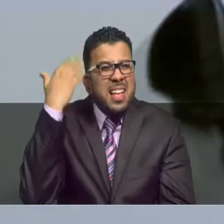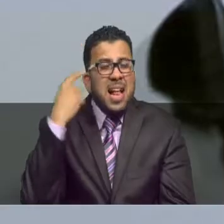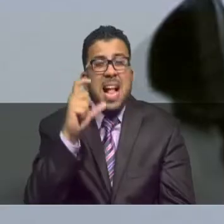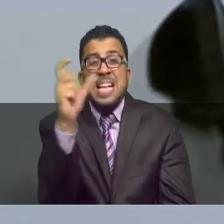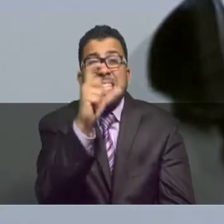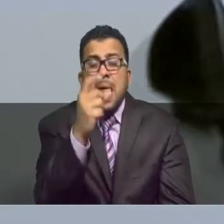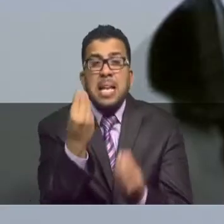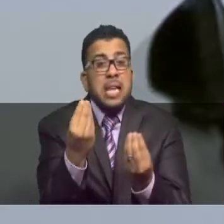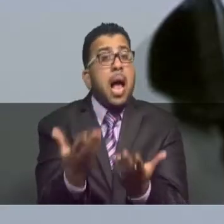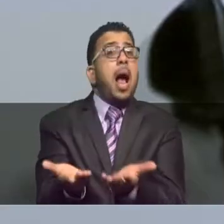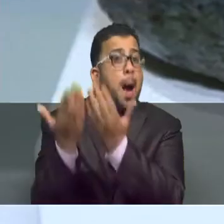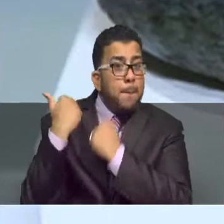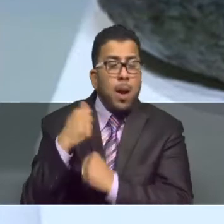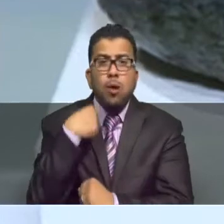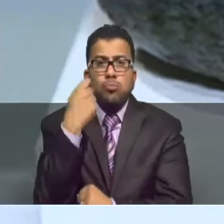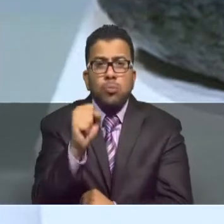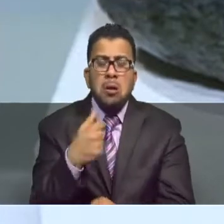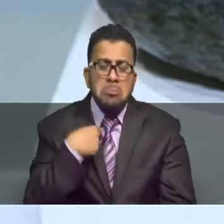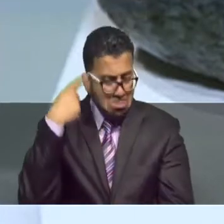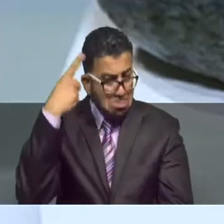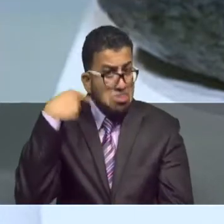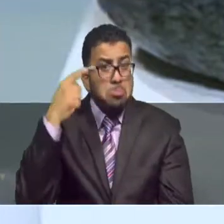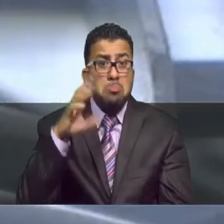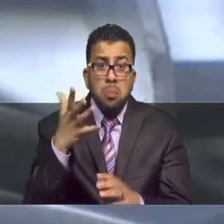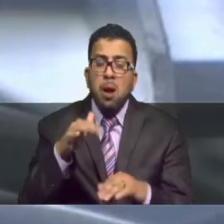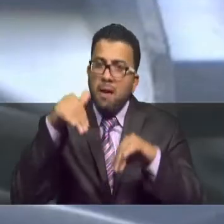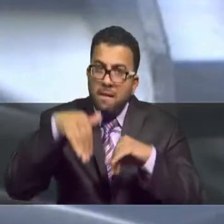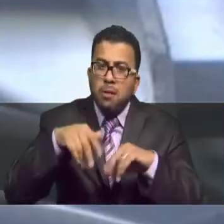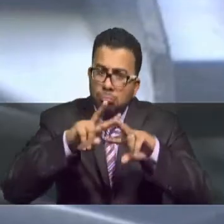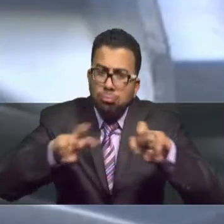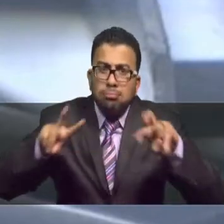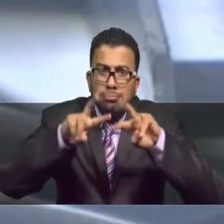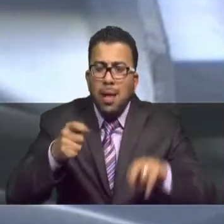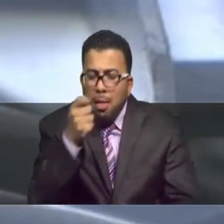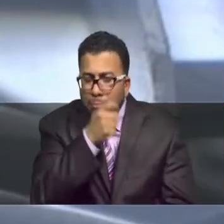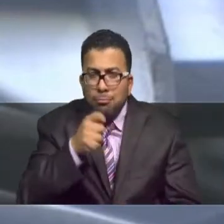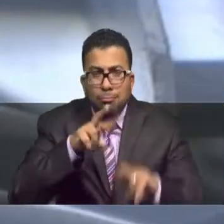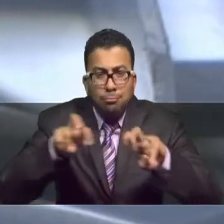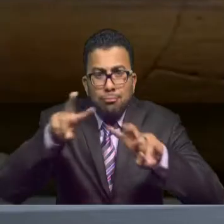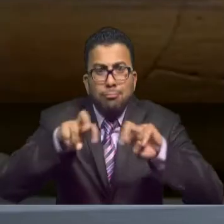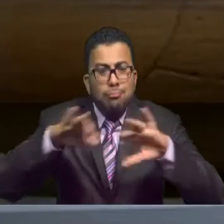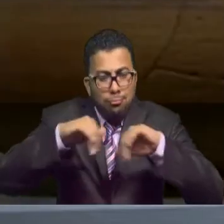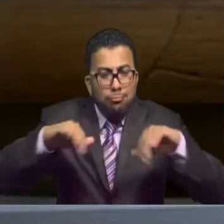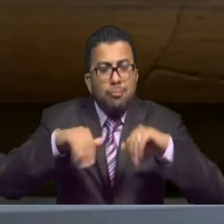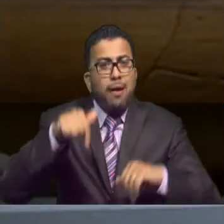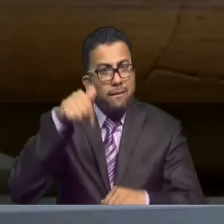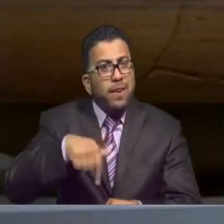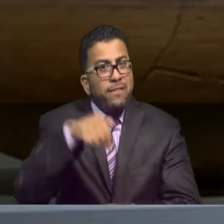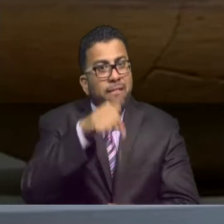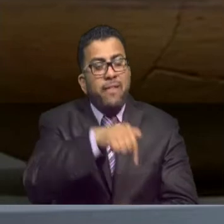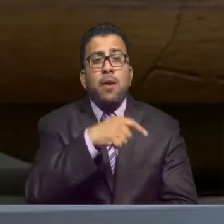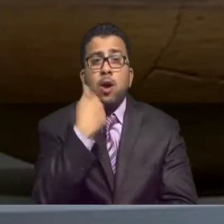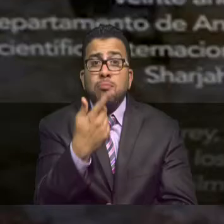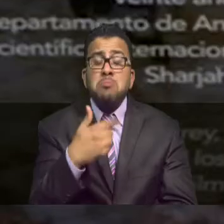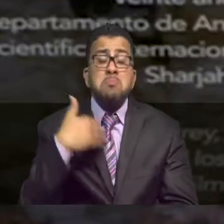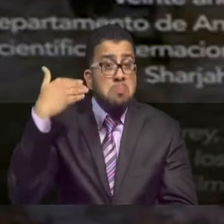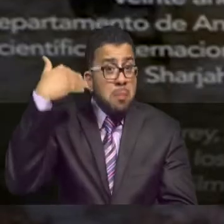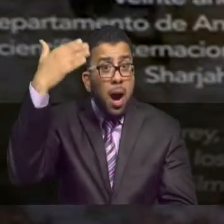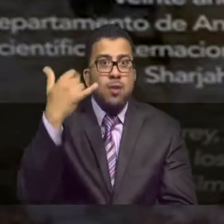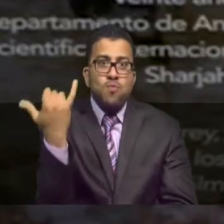الإسلامية. نتأمل أو نتوقع أن هناك مزيد من الاكتشافات التي تنطوي على أهمية كبرى ستؤثر